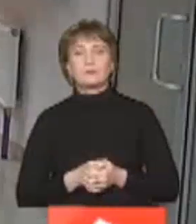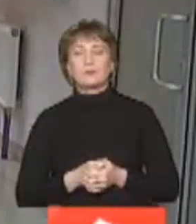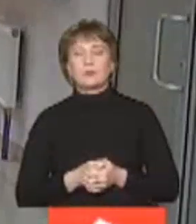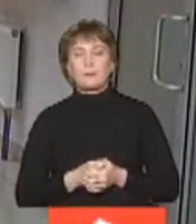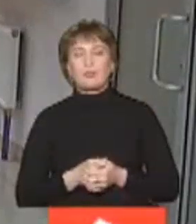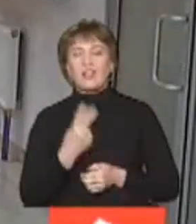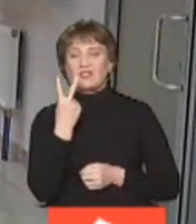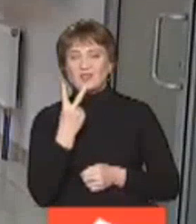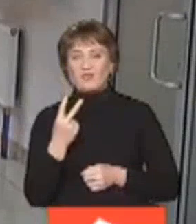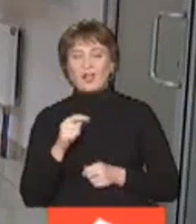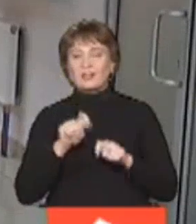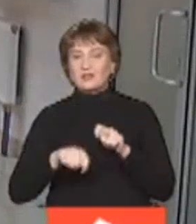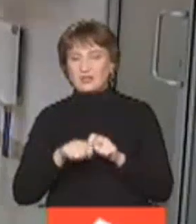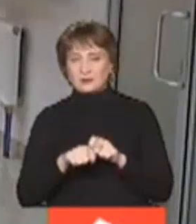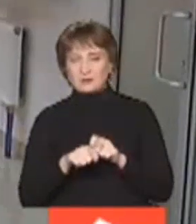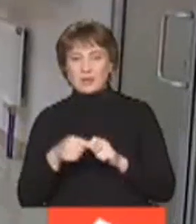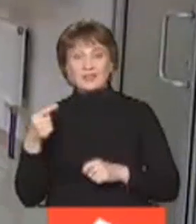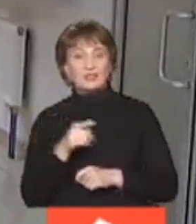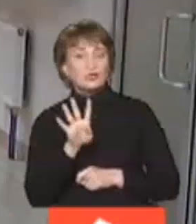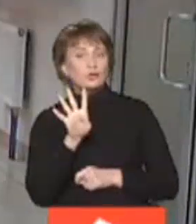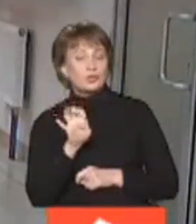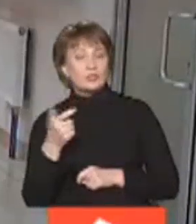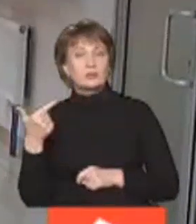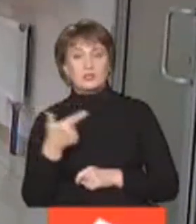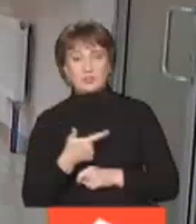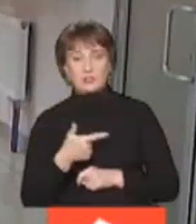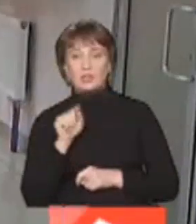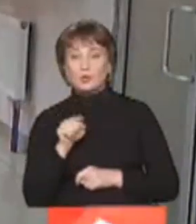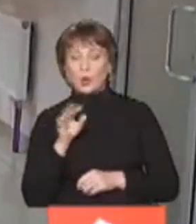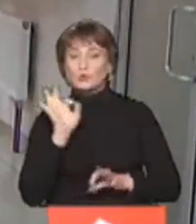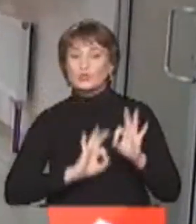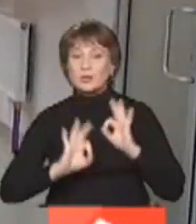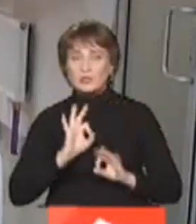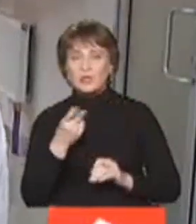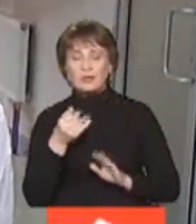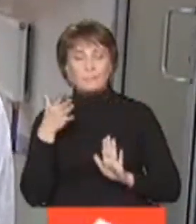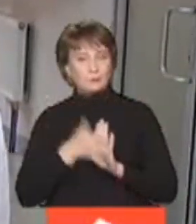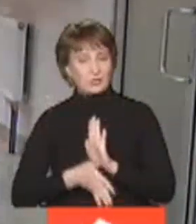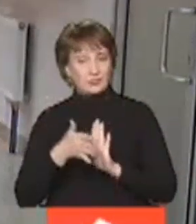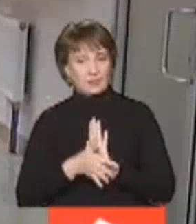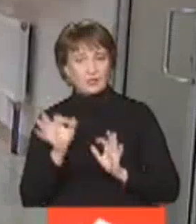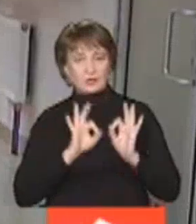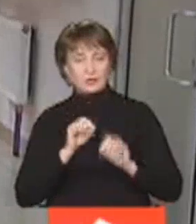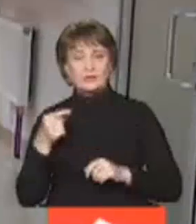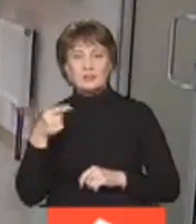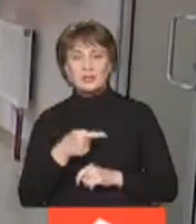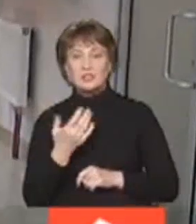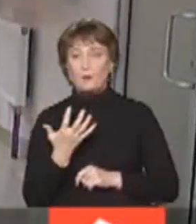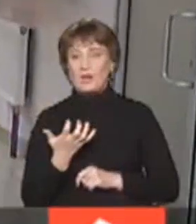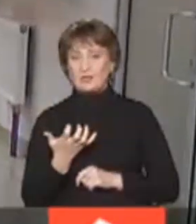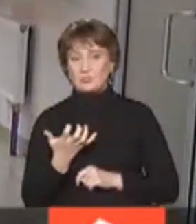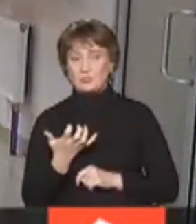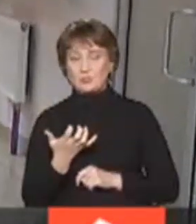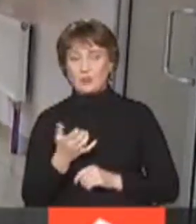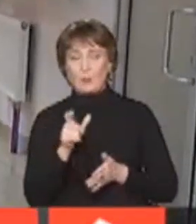Два тести, що обійшлося з роботи 1400 гривень. До того ж, ліки також. На ліки в мене пішло 1500